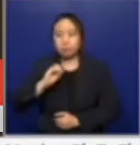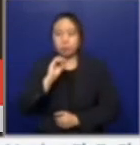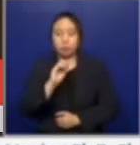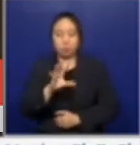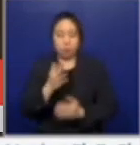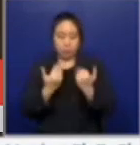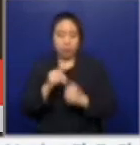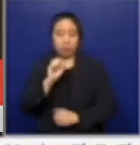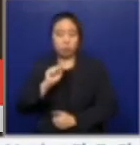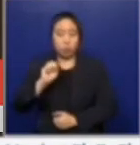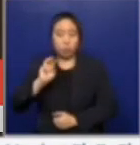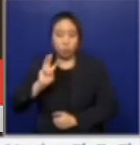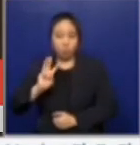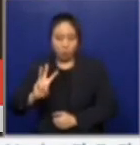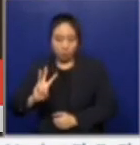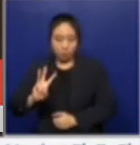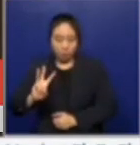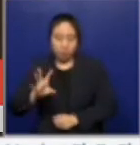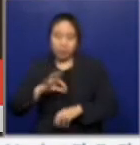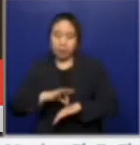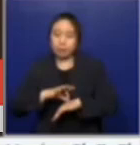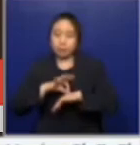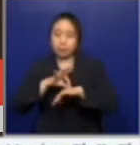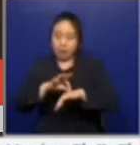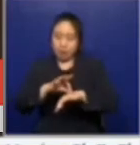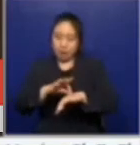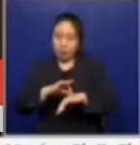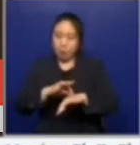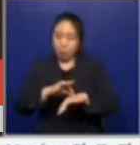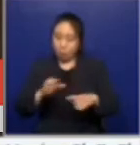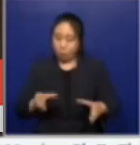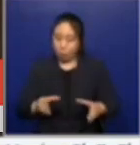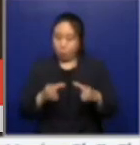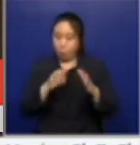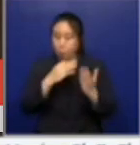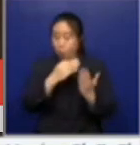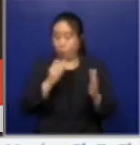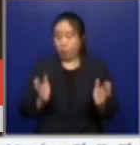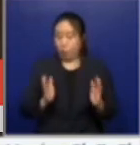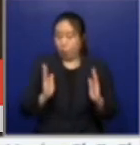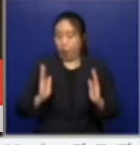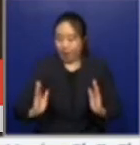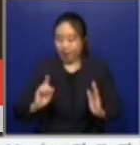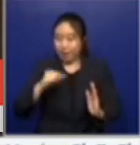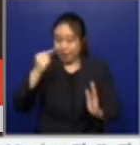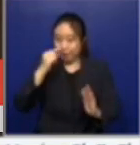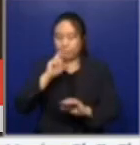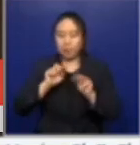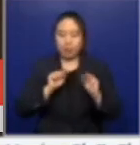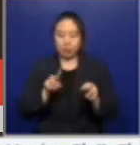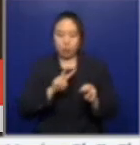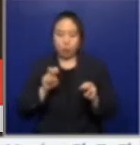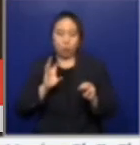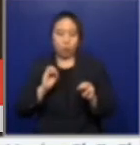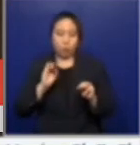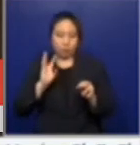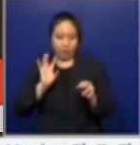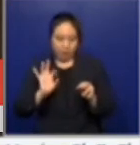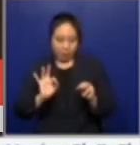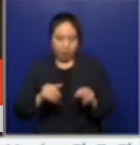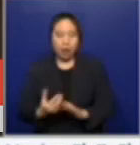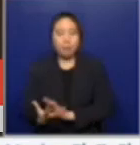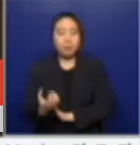าได้รับการแต่งตั้งในวาระแรกตามมาตรา269มีหน้าที่และอำนาจติดต